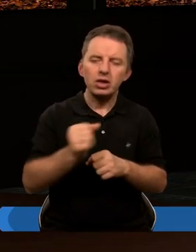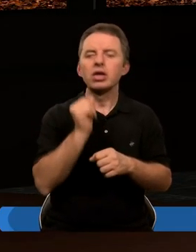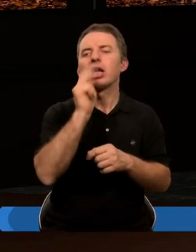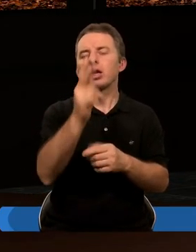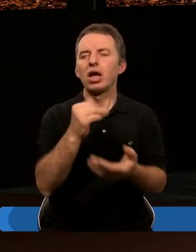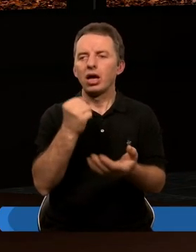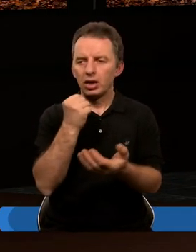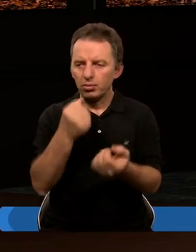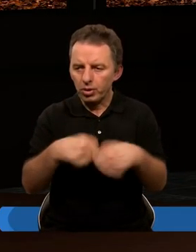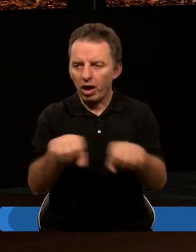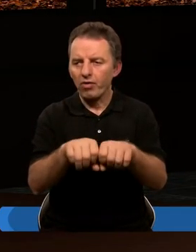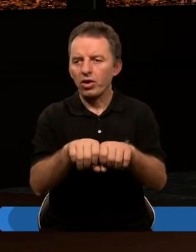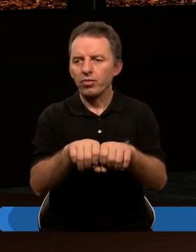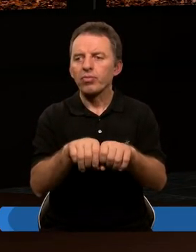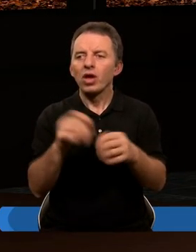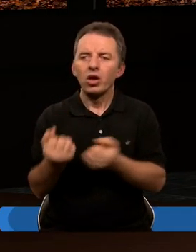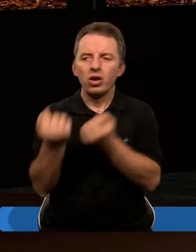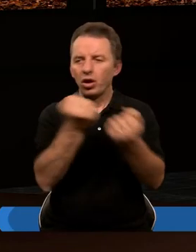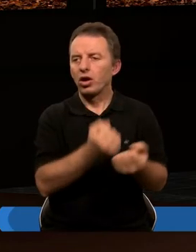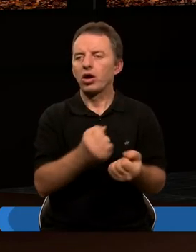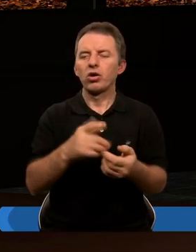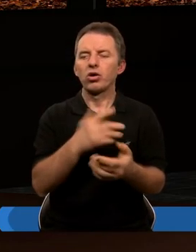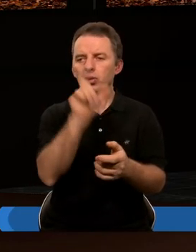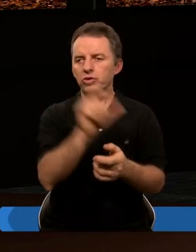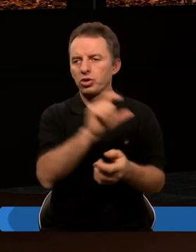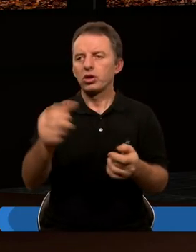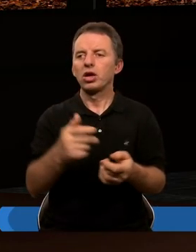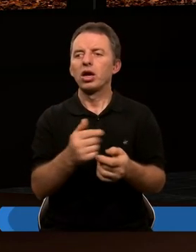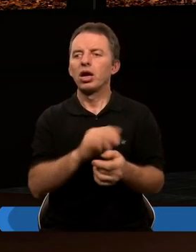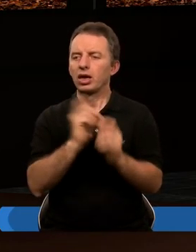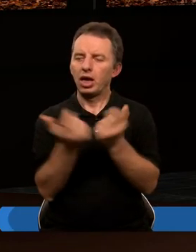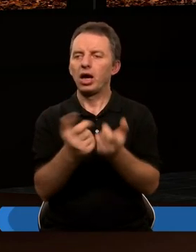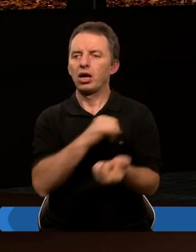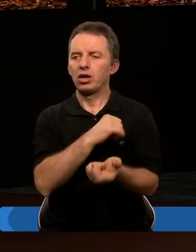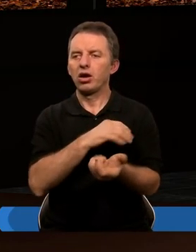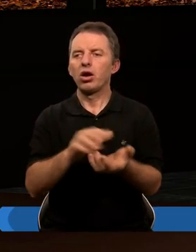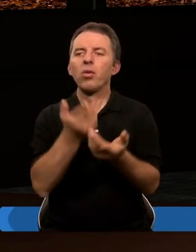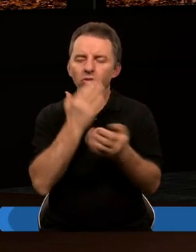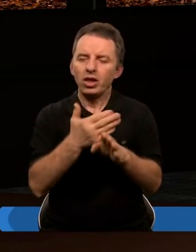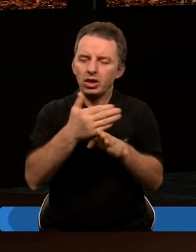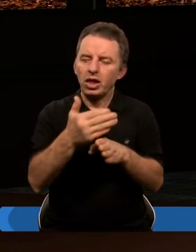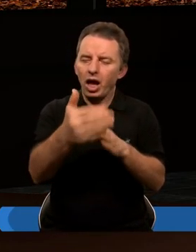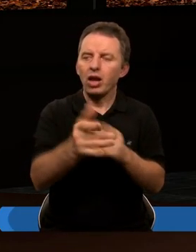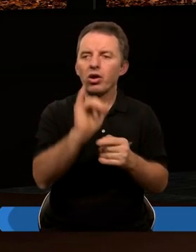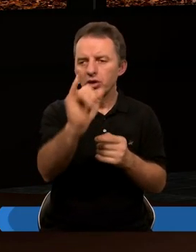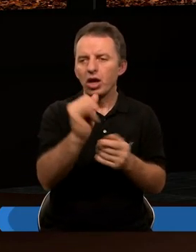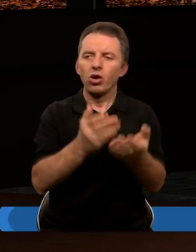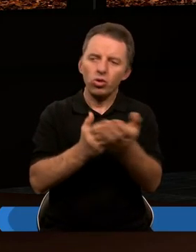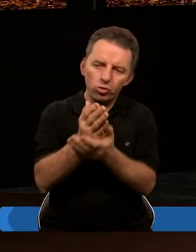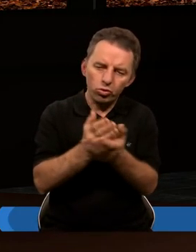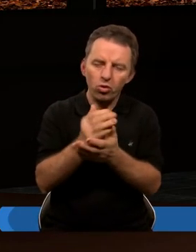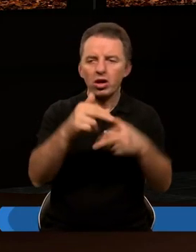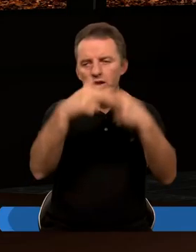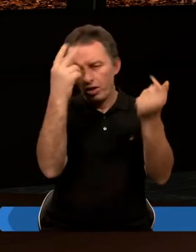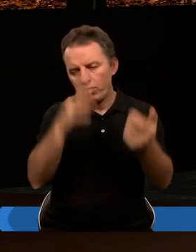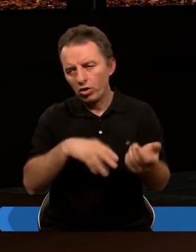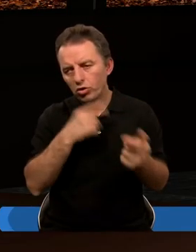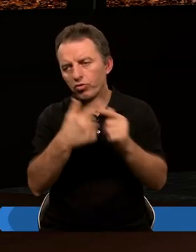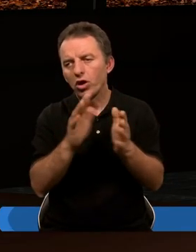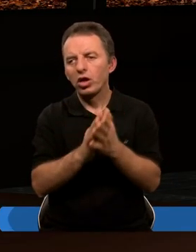sprawiedliwy, chociaż poniósł na krzyż grzechy całego świata. Moglibyśmy iść dalej, mówiąc o Jego służbie w niebieskiej